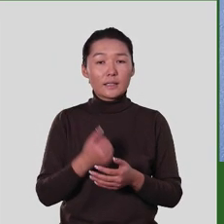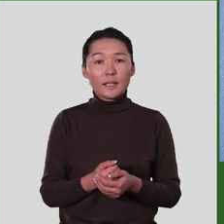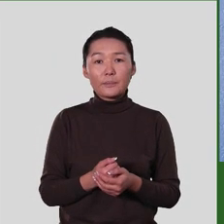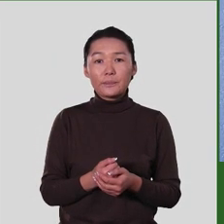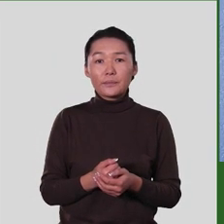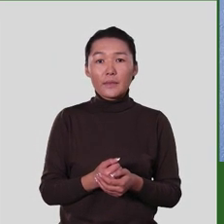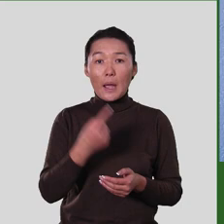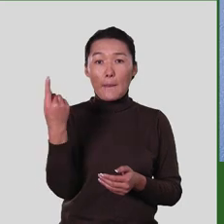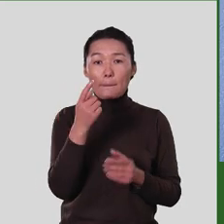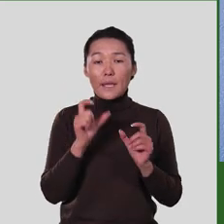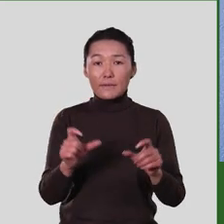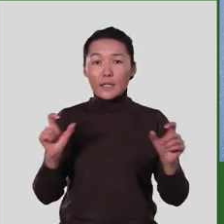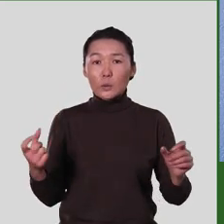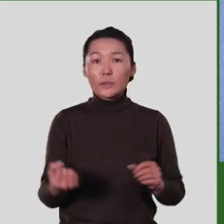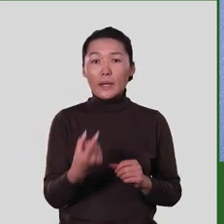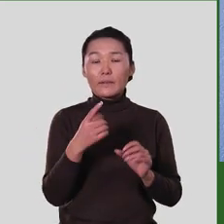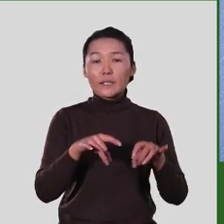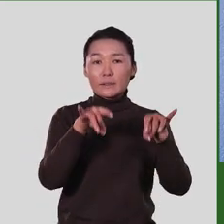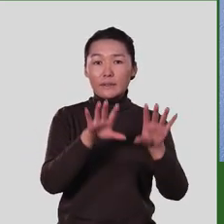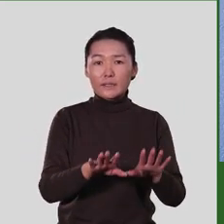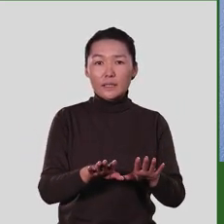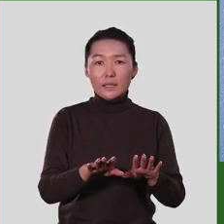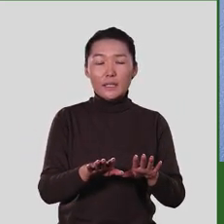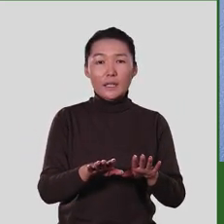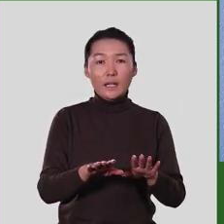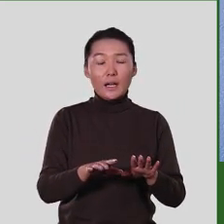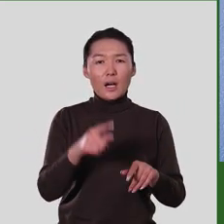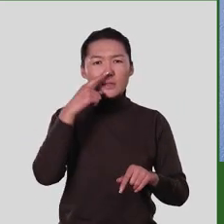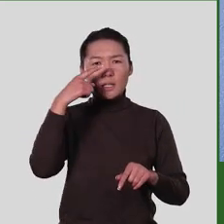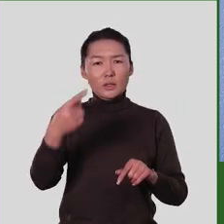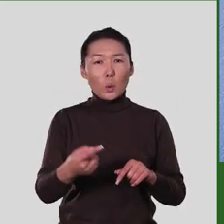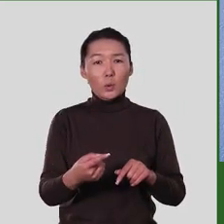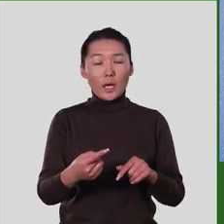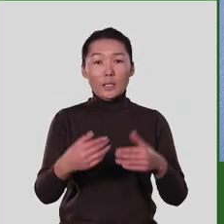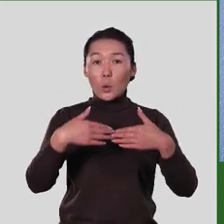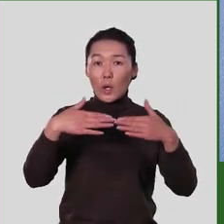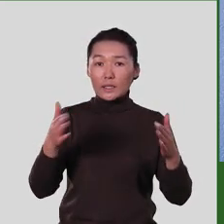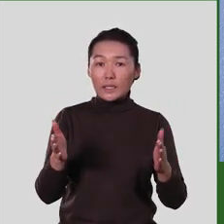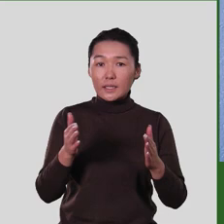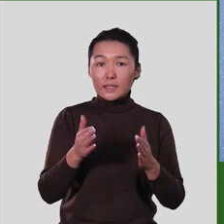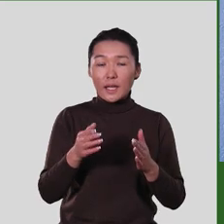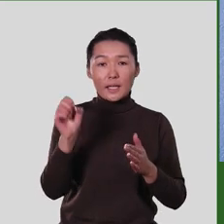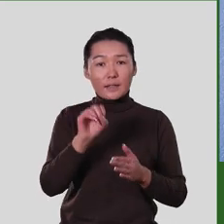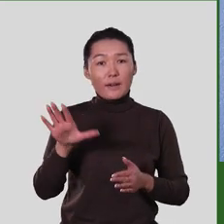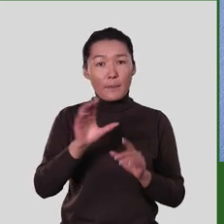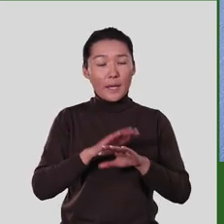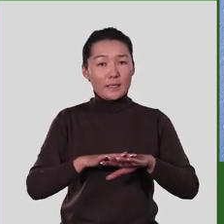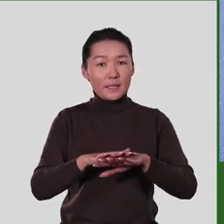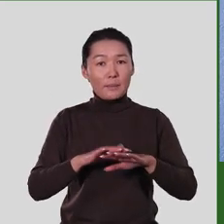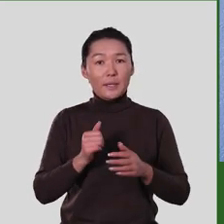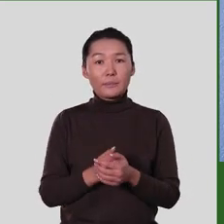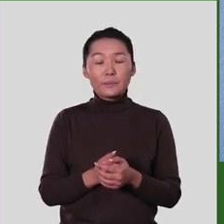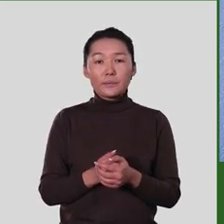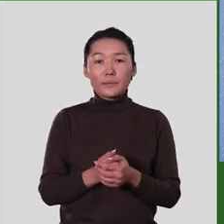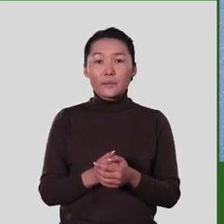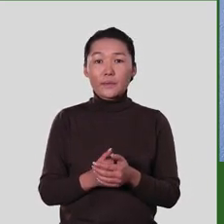Однако первые люди появились в Австралии задолго до ее открытия европейцами. Заселение материка началось